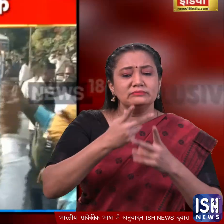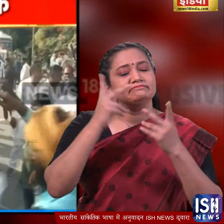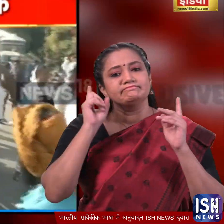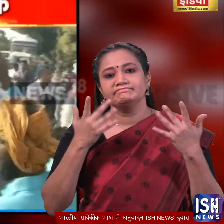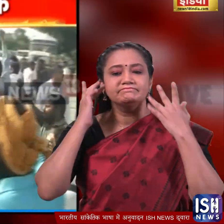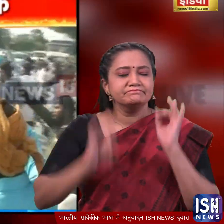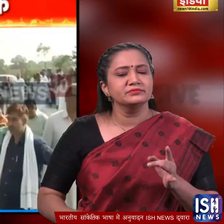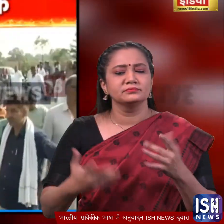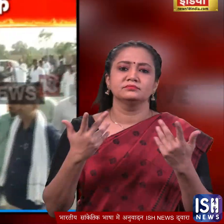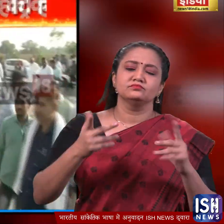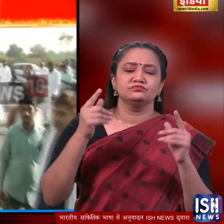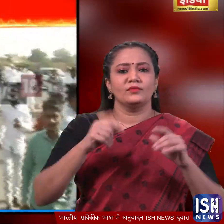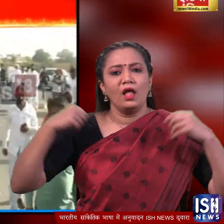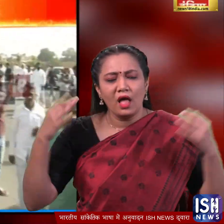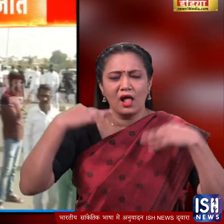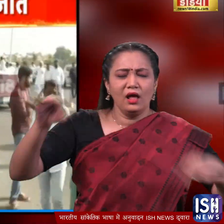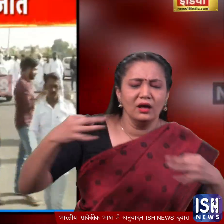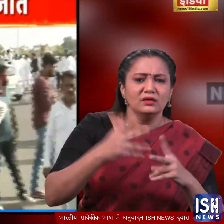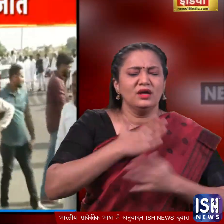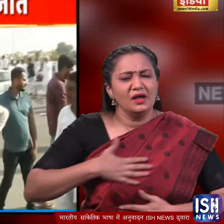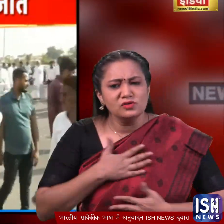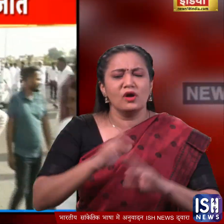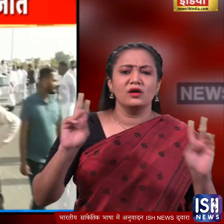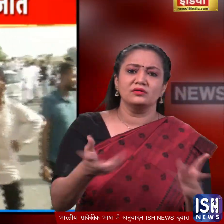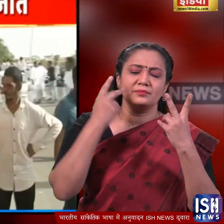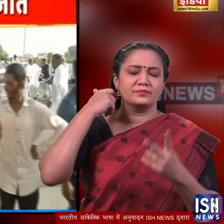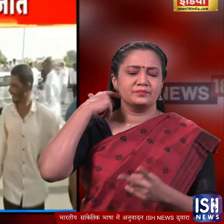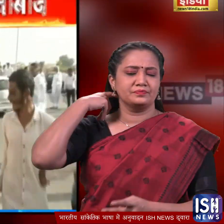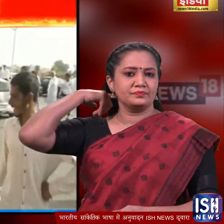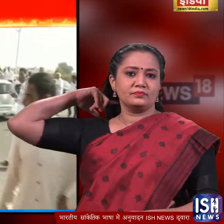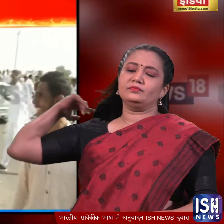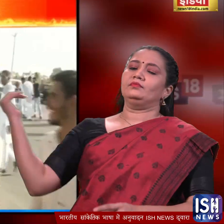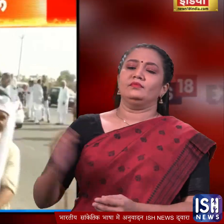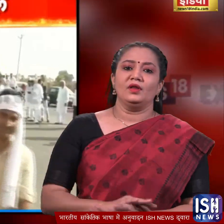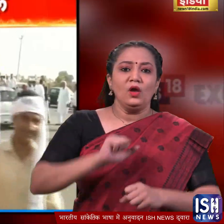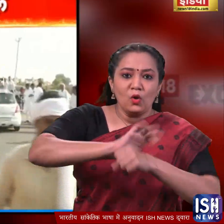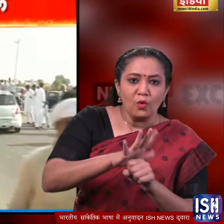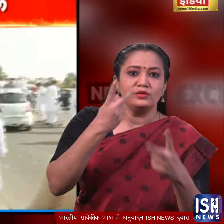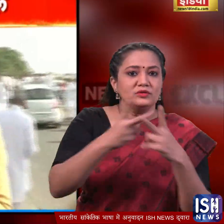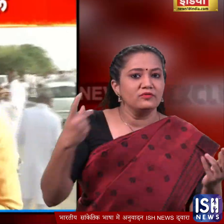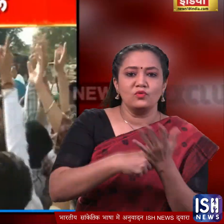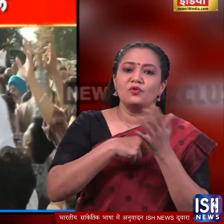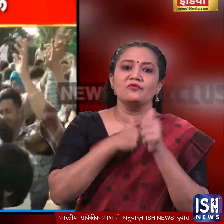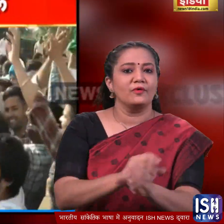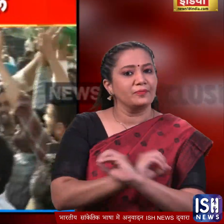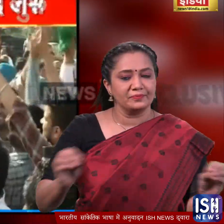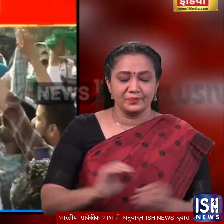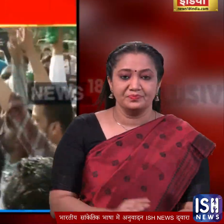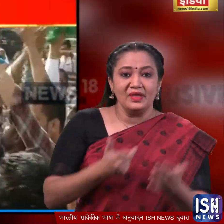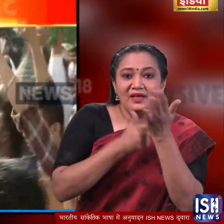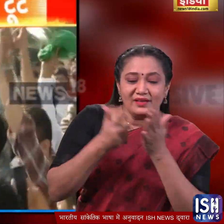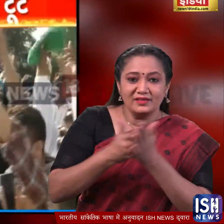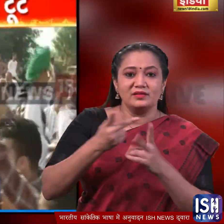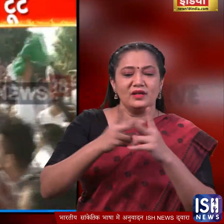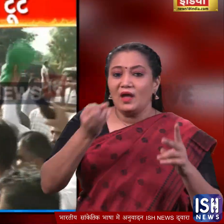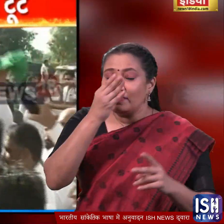हुए नाचते नजर आए। यहाँ की तस्वीरें देखकर आपको लगता होगा कि कोई भी कोरोना दिशा निर्देश का पालन नहीं कर रहे। किसान आंदोलन की